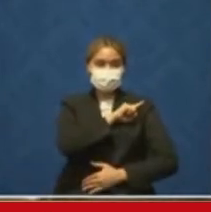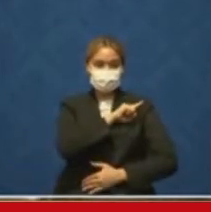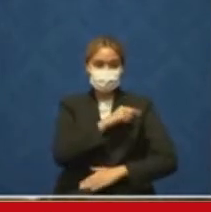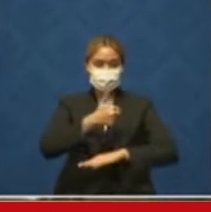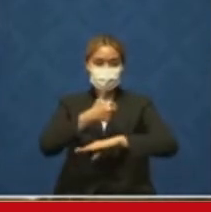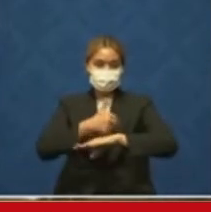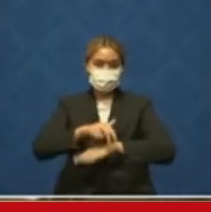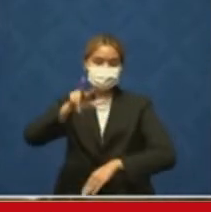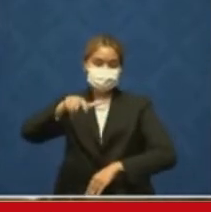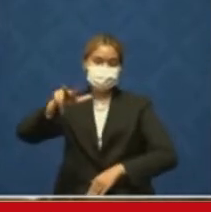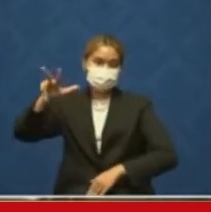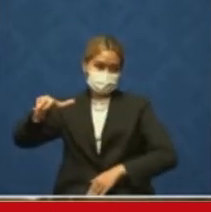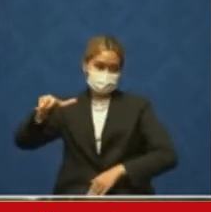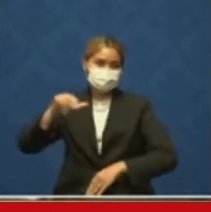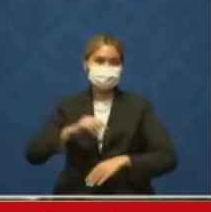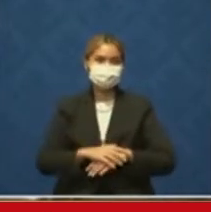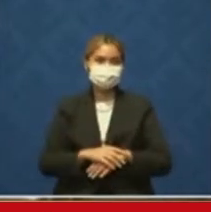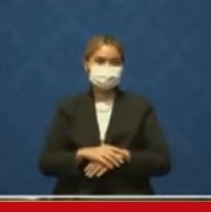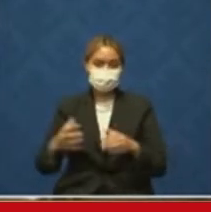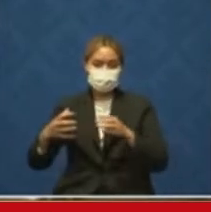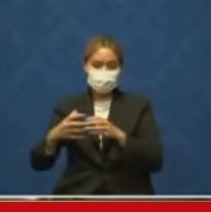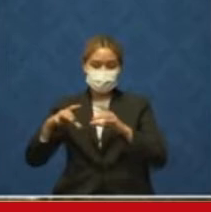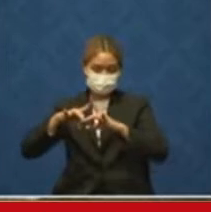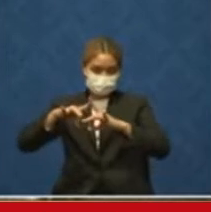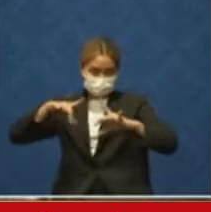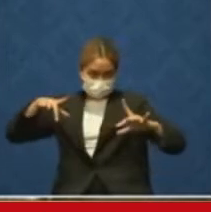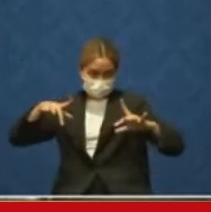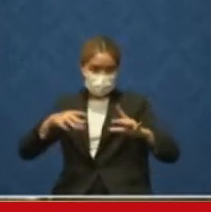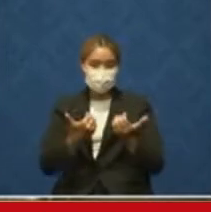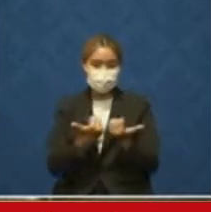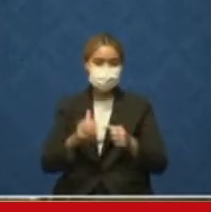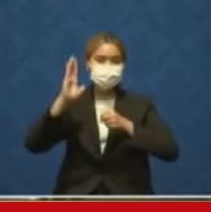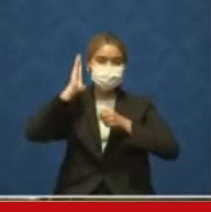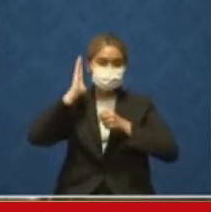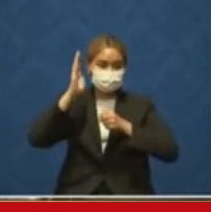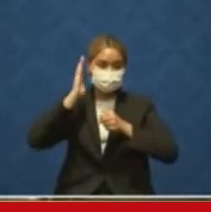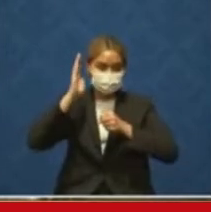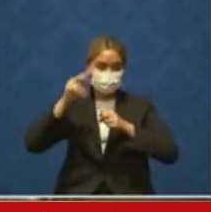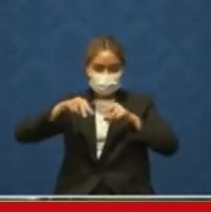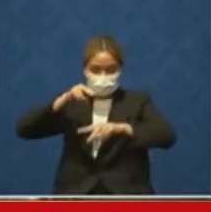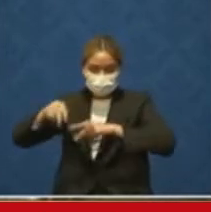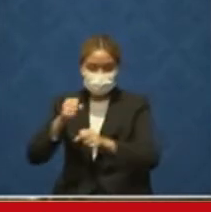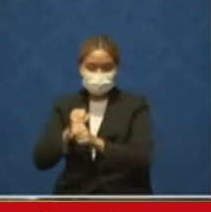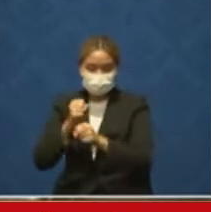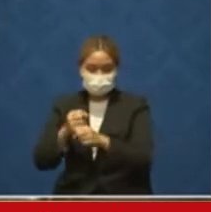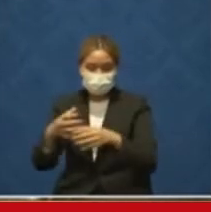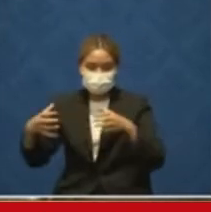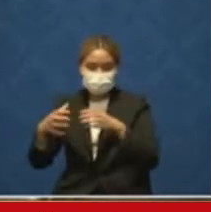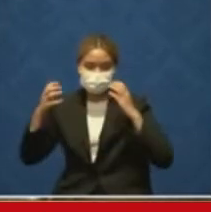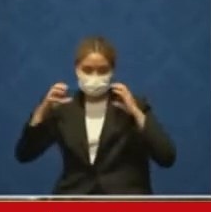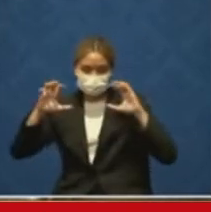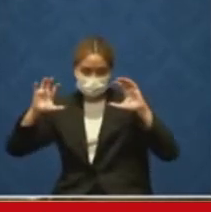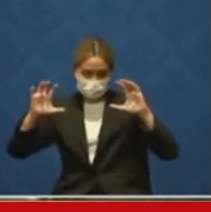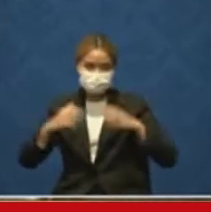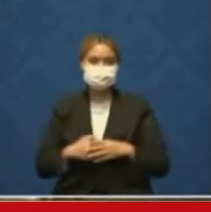เพื่อไทยผู้นำฝายค้าดใสภาพูแทนรัศดรให้อัฤษปลายไม่ไ้วางใจนายชัวธธ